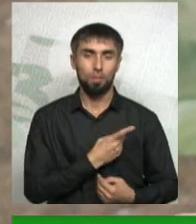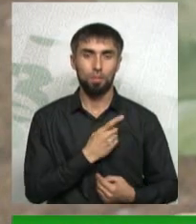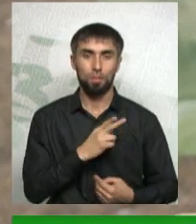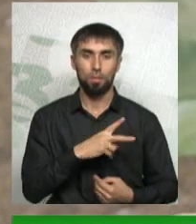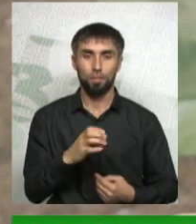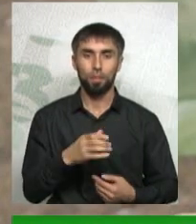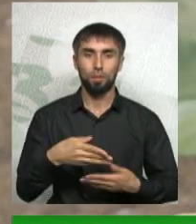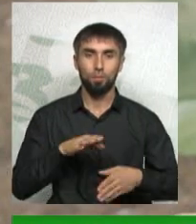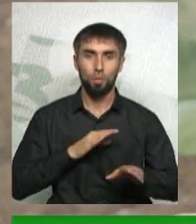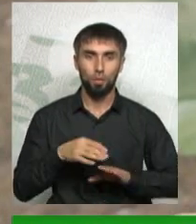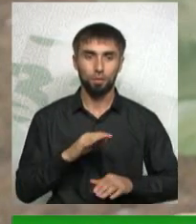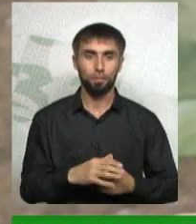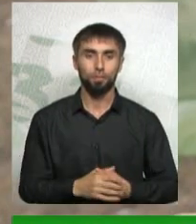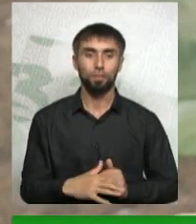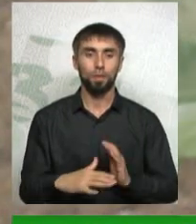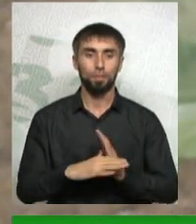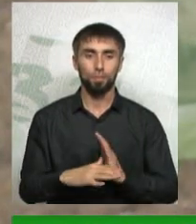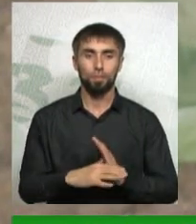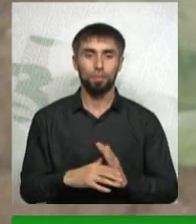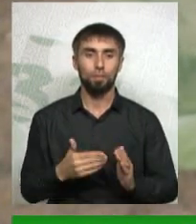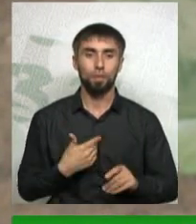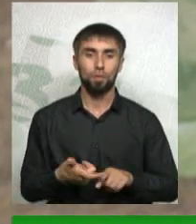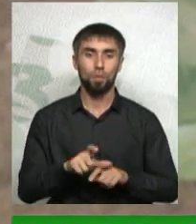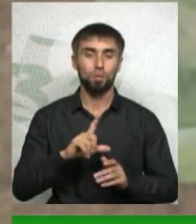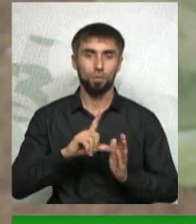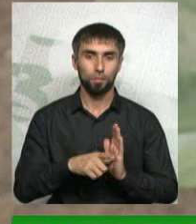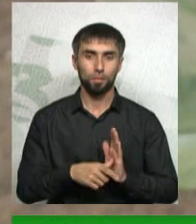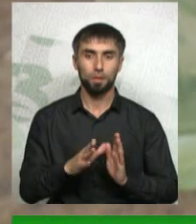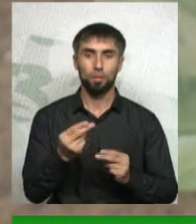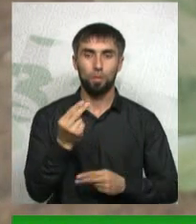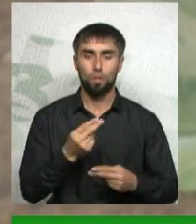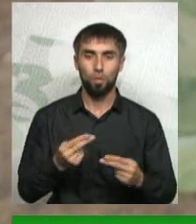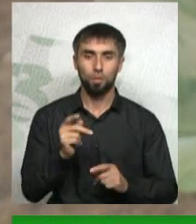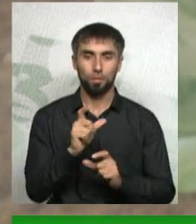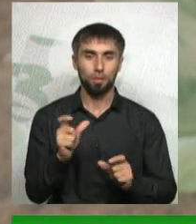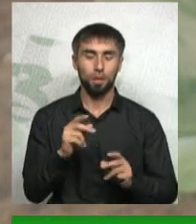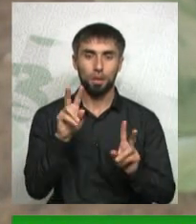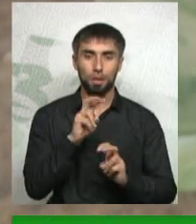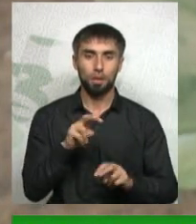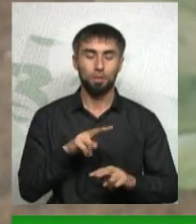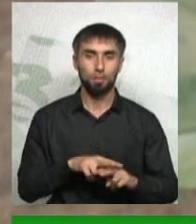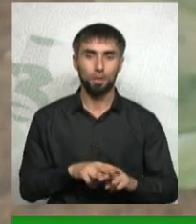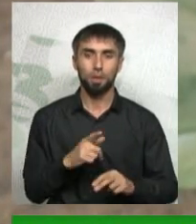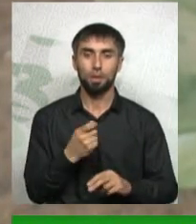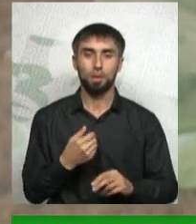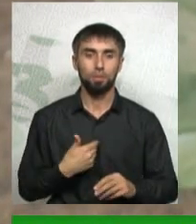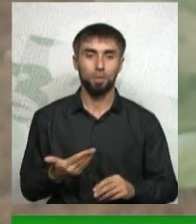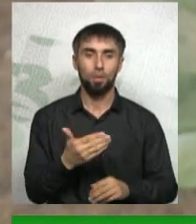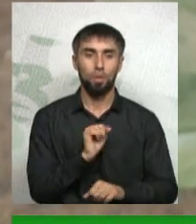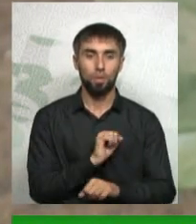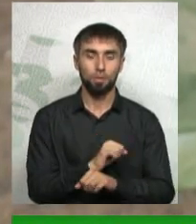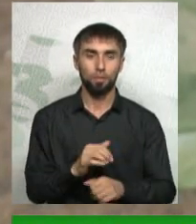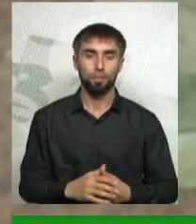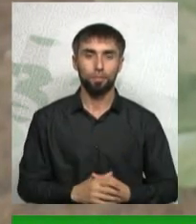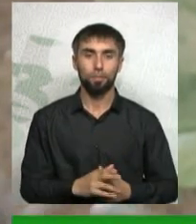мастер-класс, советуют, помогают. Мы очень долго с художниками искали место, где мы